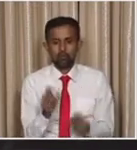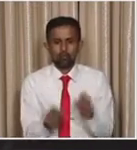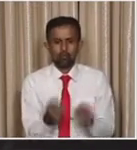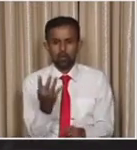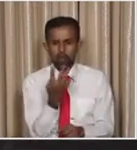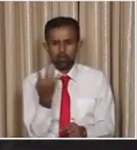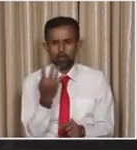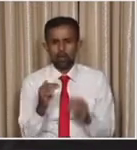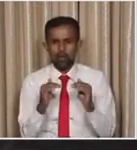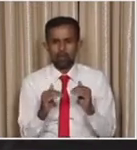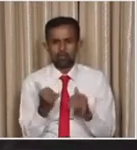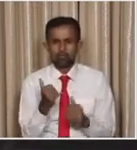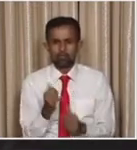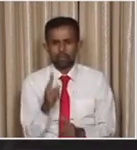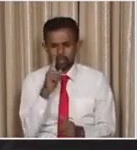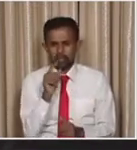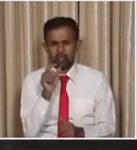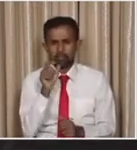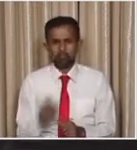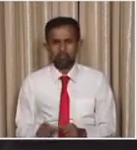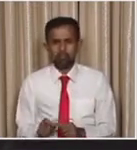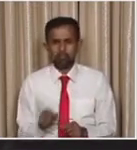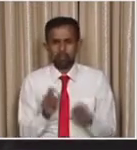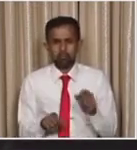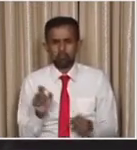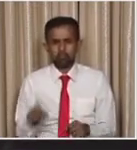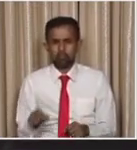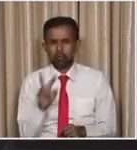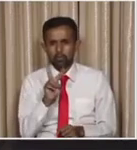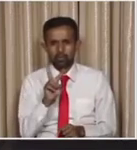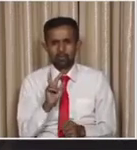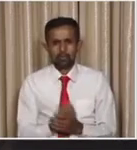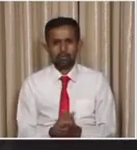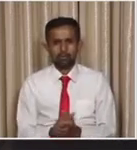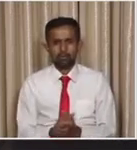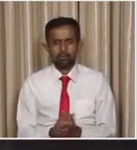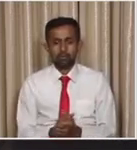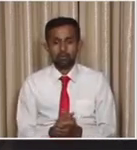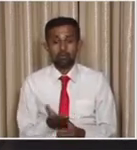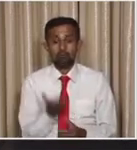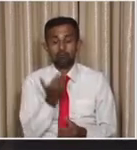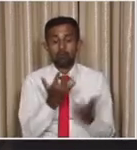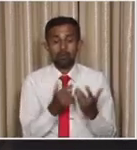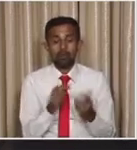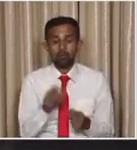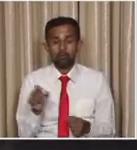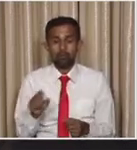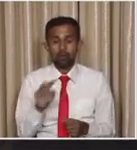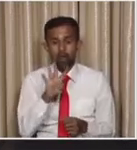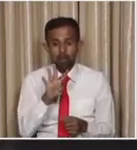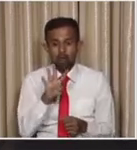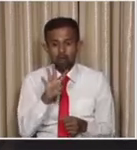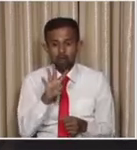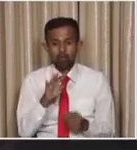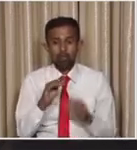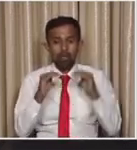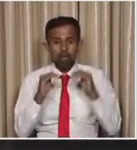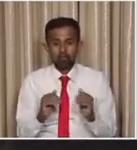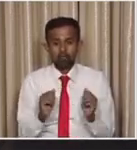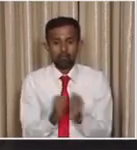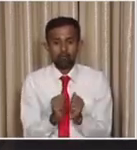තැන්වල එක්කෙනයි එහෙම නැත්නම් දෙන්නයි වැඩිම ප්‍රමාණය හතරයි හතර දෙනෙකුට අඩුවෙන් වැඩ